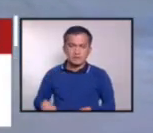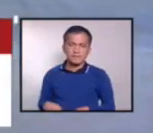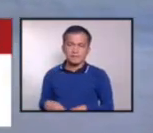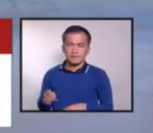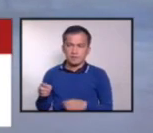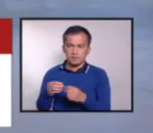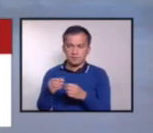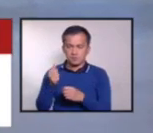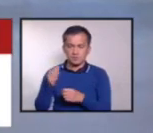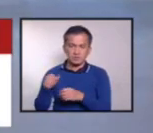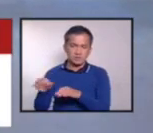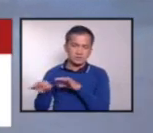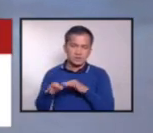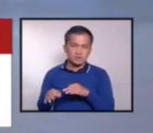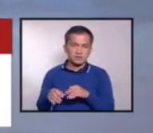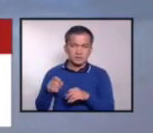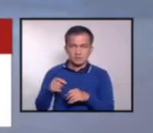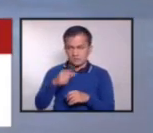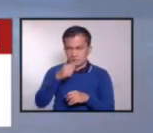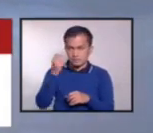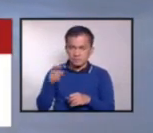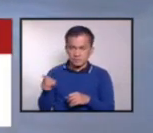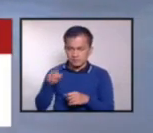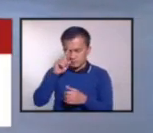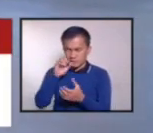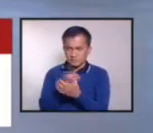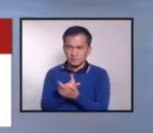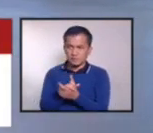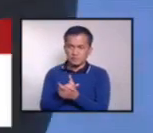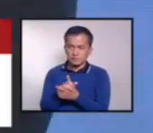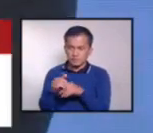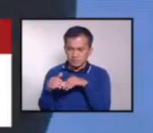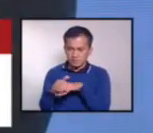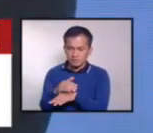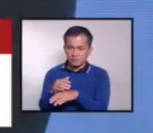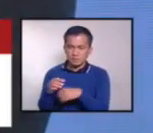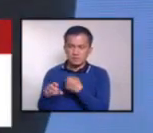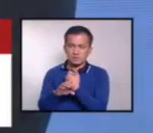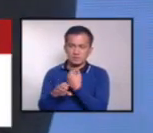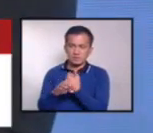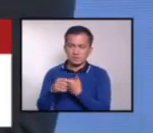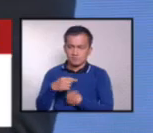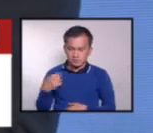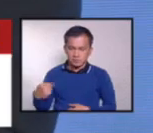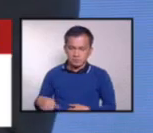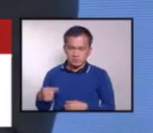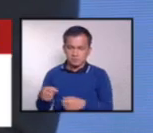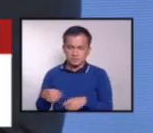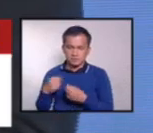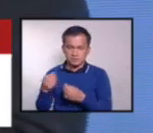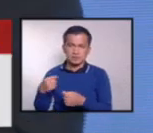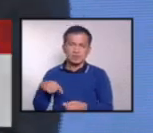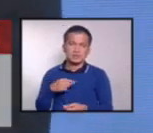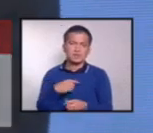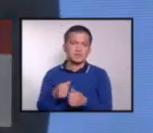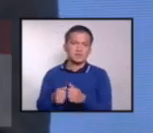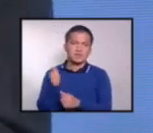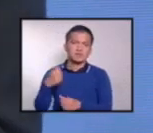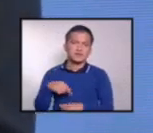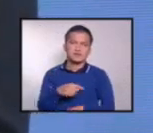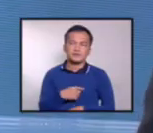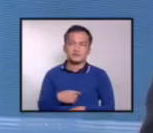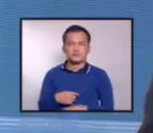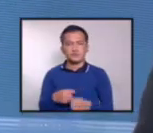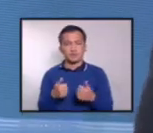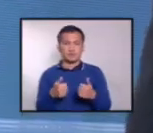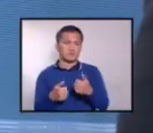mas nakakatakot talaga, na dahil naniwala tayo, pumasok tayo sa kontrata sa China, na ibigay na natin yung panalo natin. Well, marami